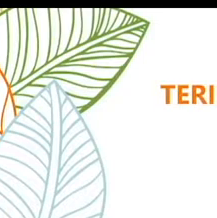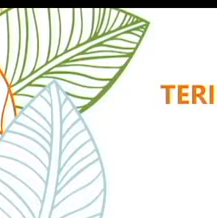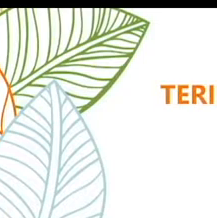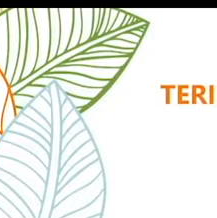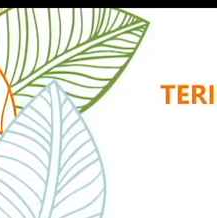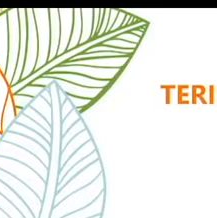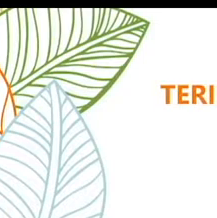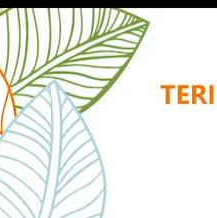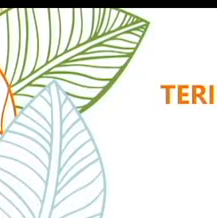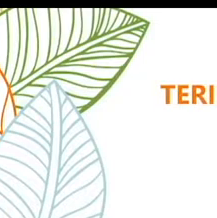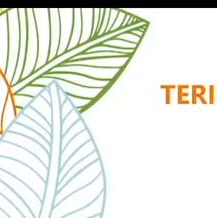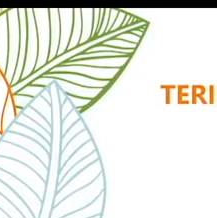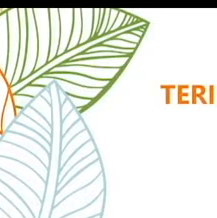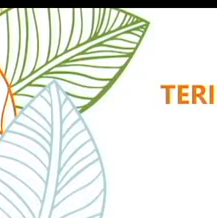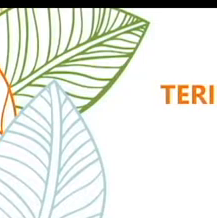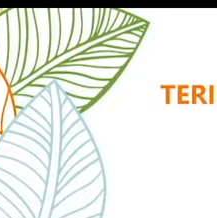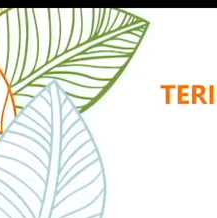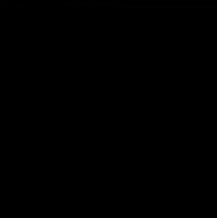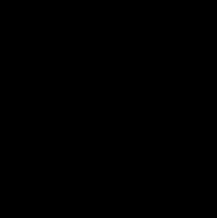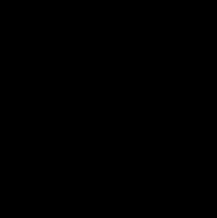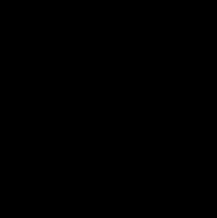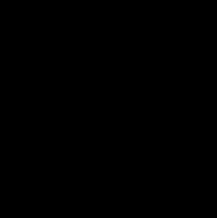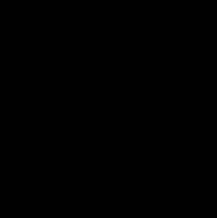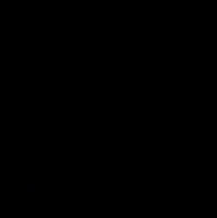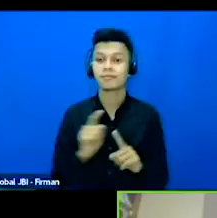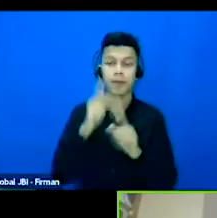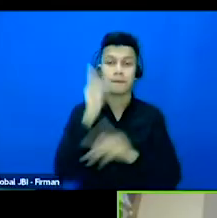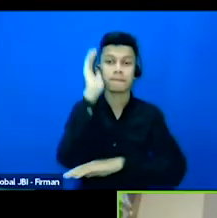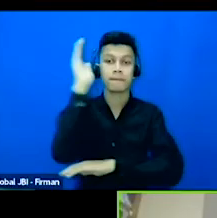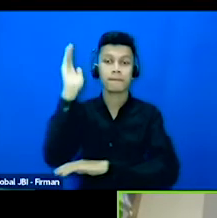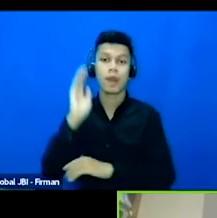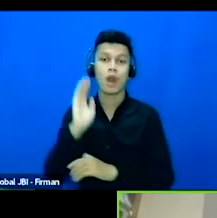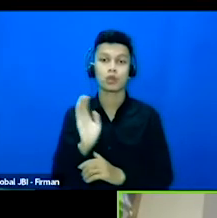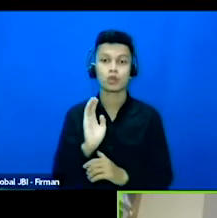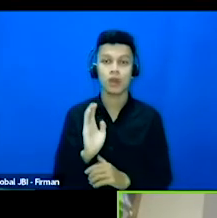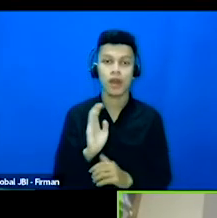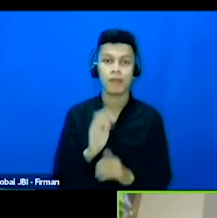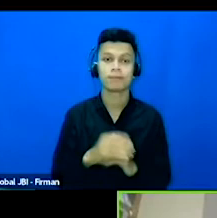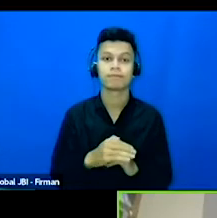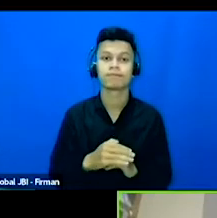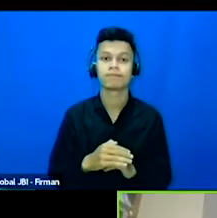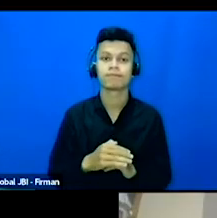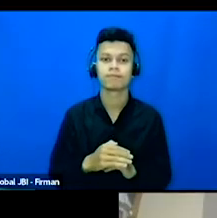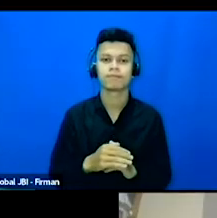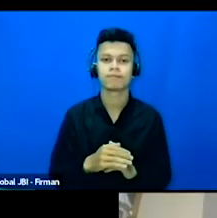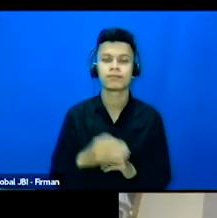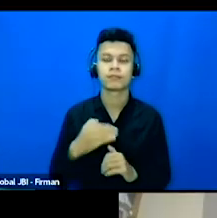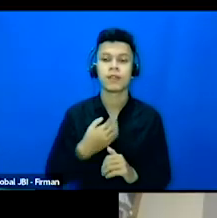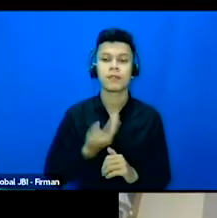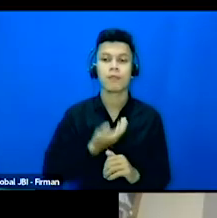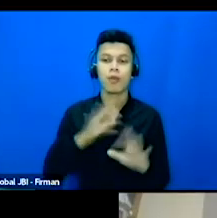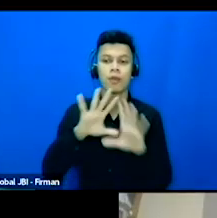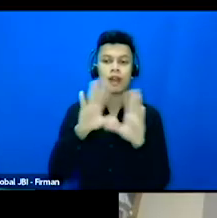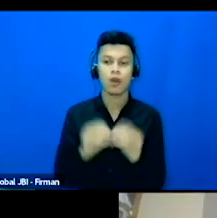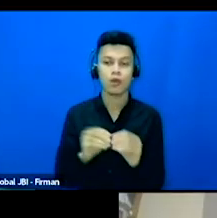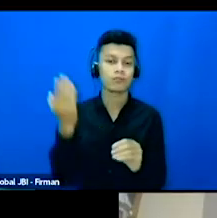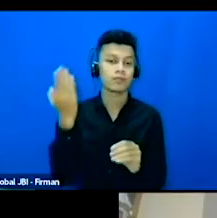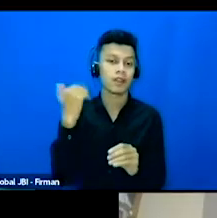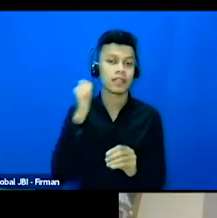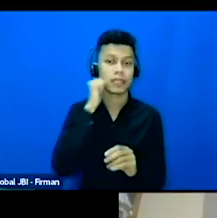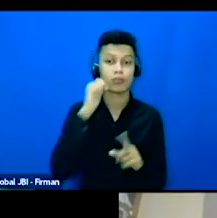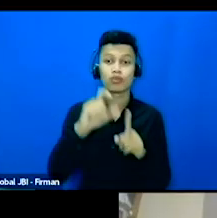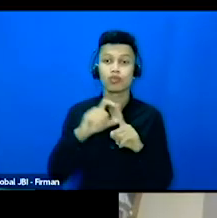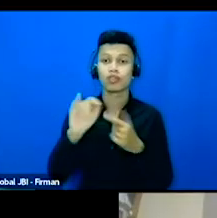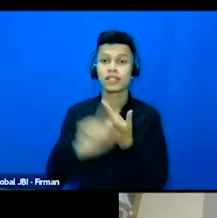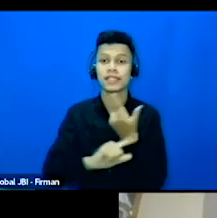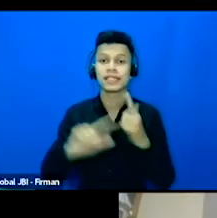Terima kasih banyak dia untuk pemaparannya reguler mungkin aku tapi dia memutarkan